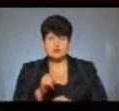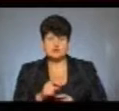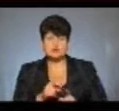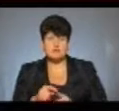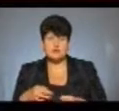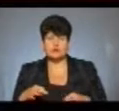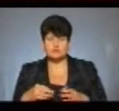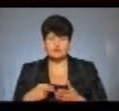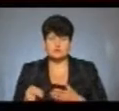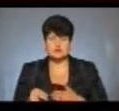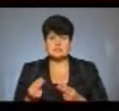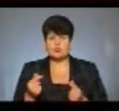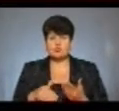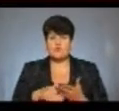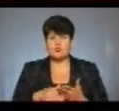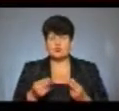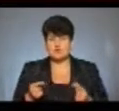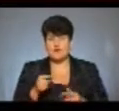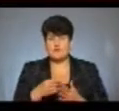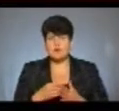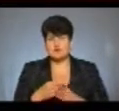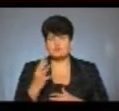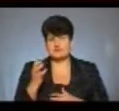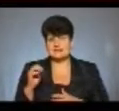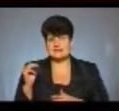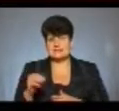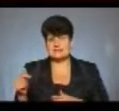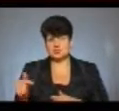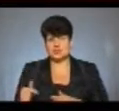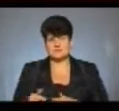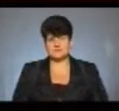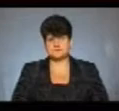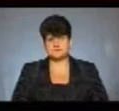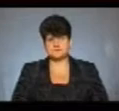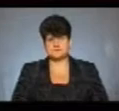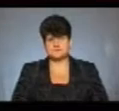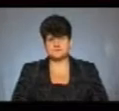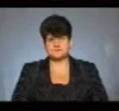автомобіль придбали за кошти волонтерів. Його вартість – близько 400 тисяч гривень.